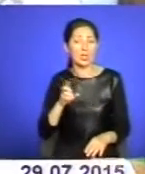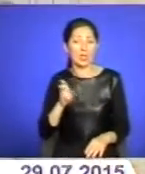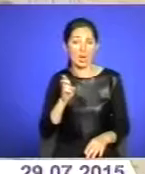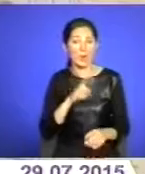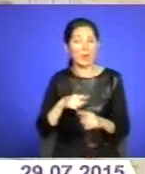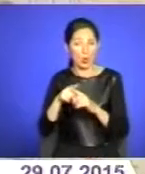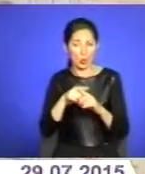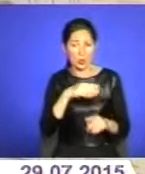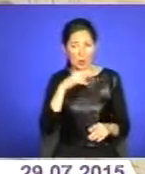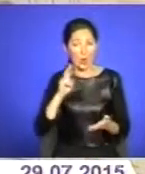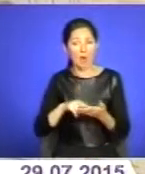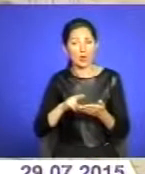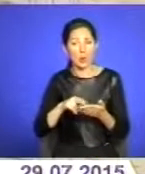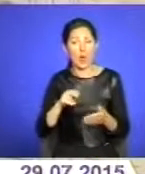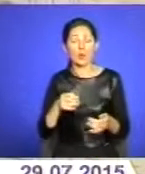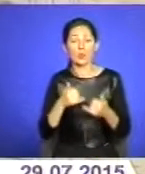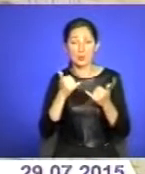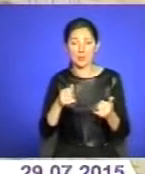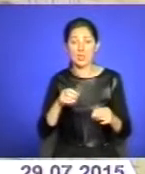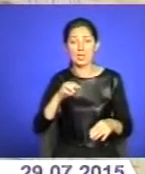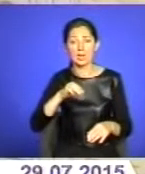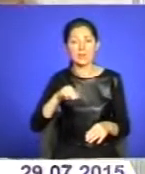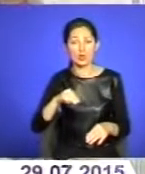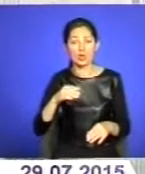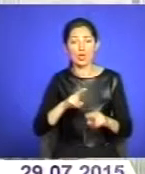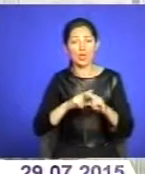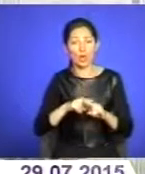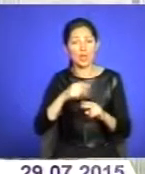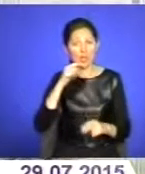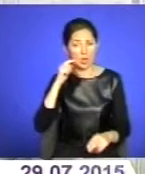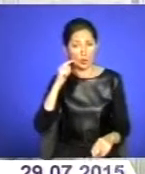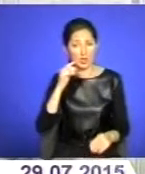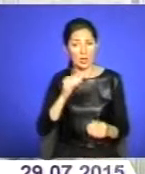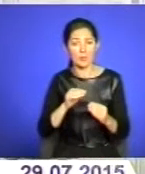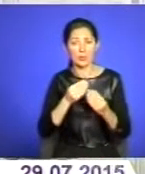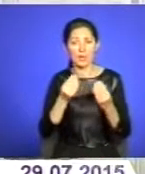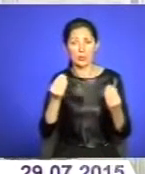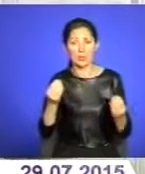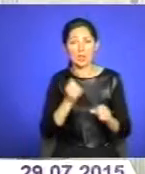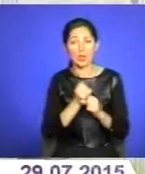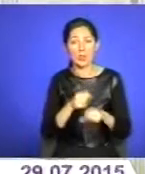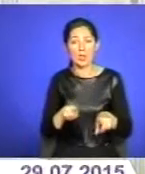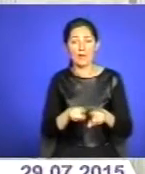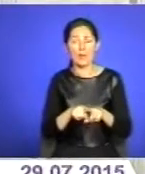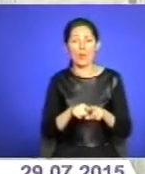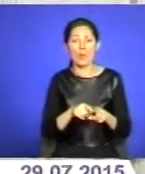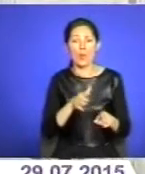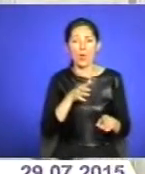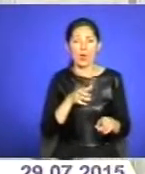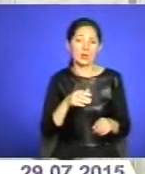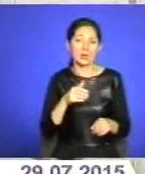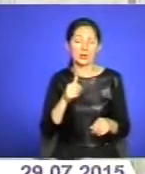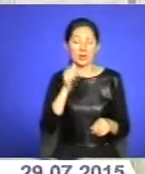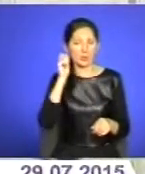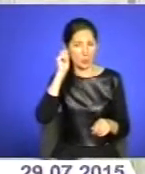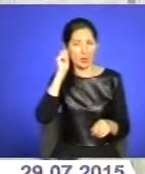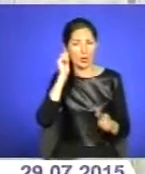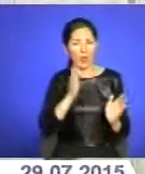листівок присвячені тисячоліттю схрещення Русі. Експозиція зроблена в такому хронологічному порядку, як воно